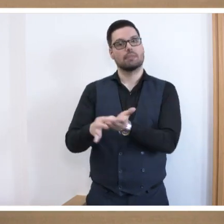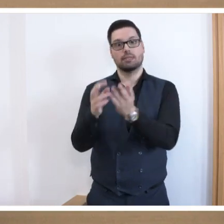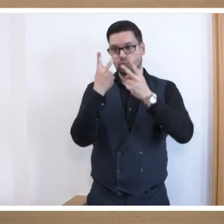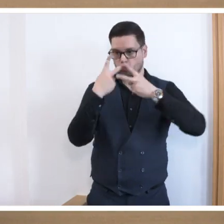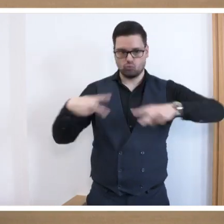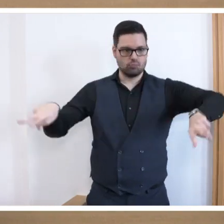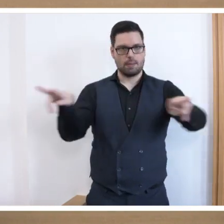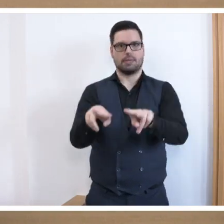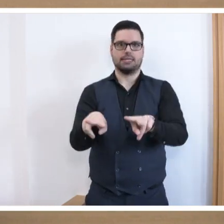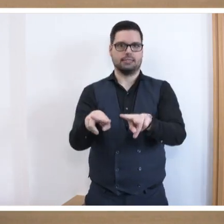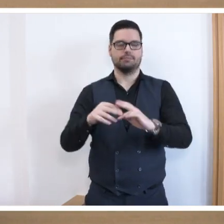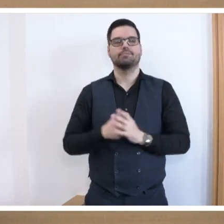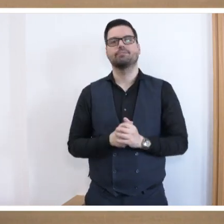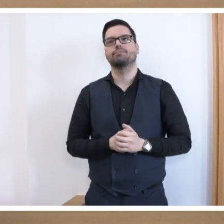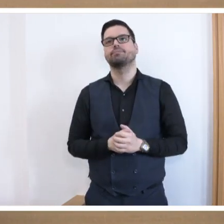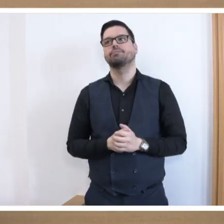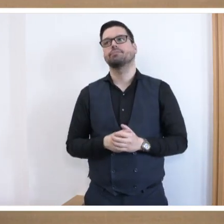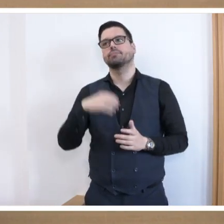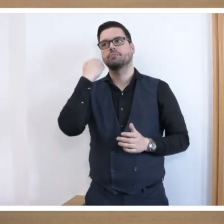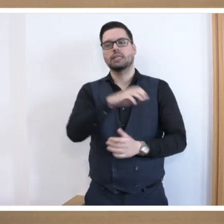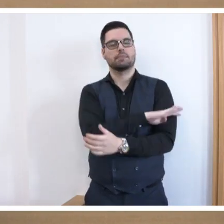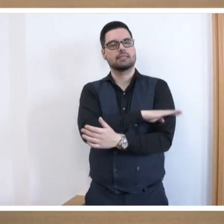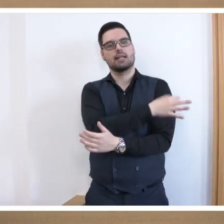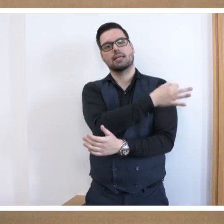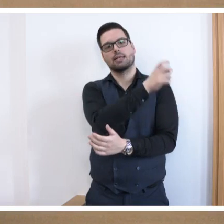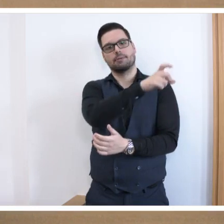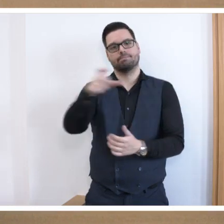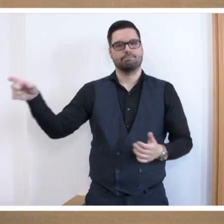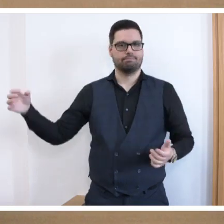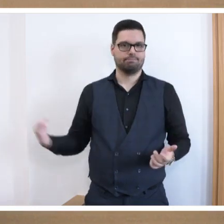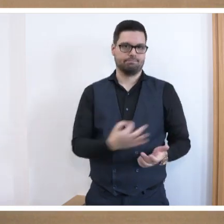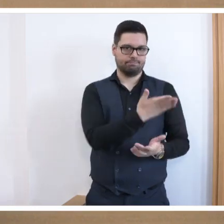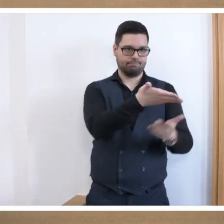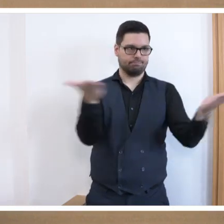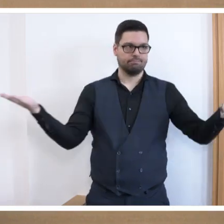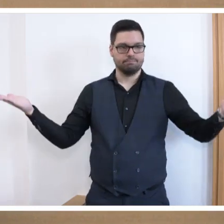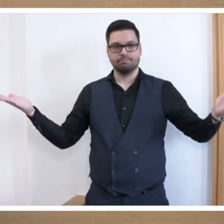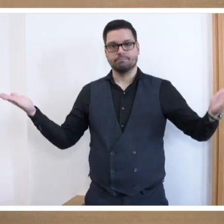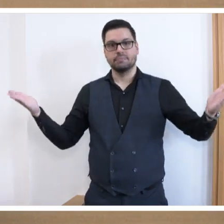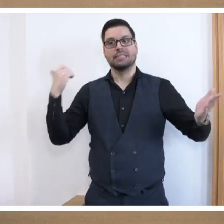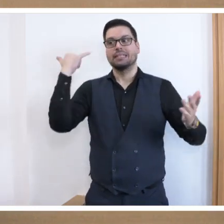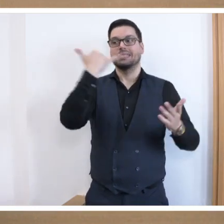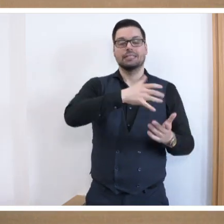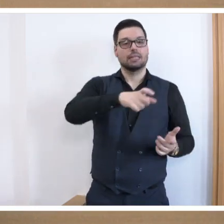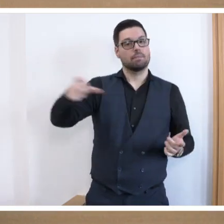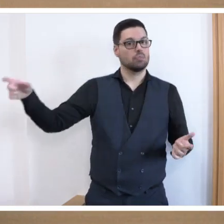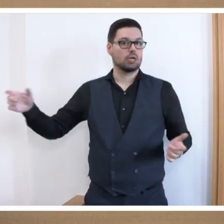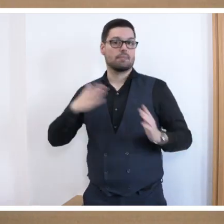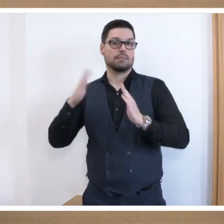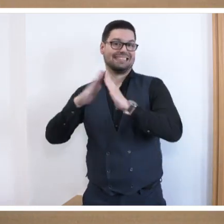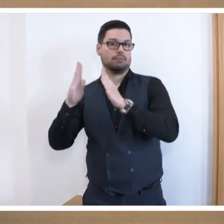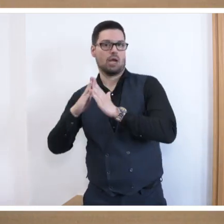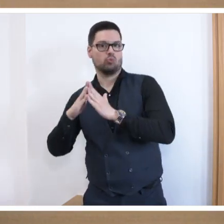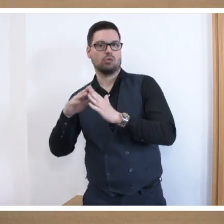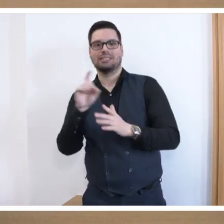zu verschaffen. Liebe Saarländerinnen und Saarländer, auch jede Bürgerin und jeder Bürger kann etwas tun an seinem eigenen Haus, weil auch